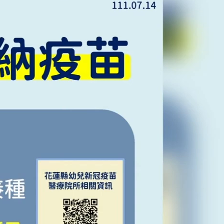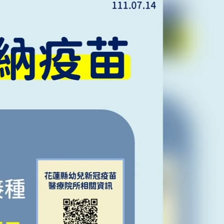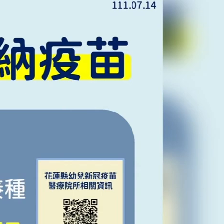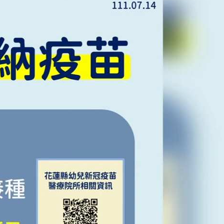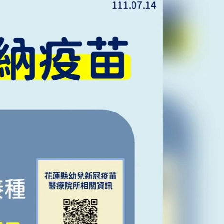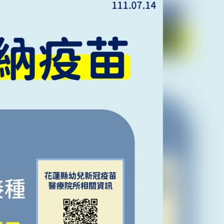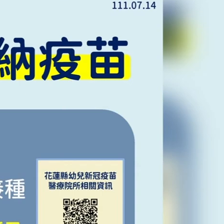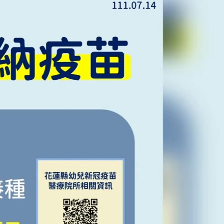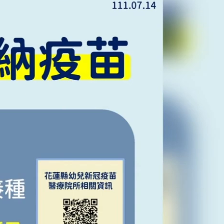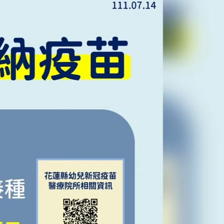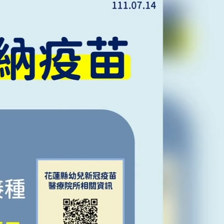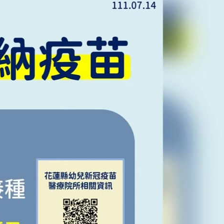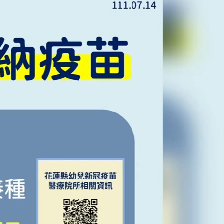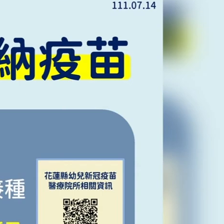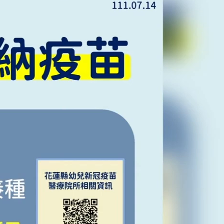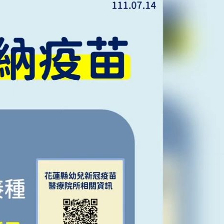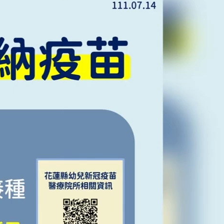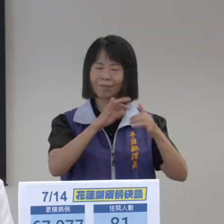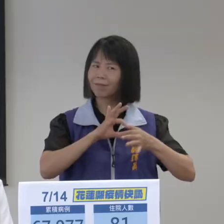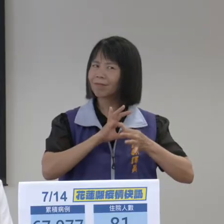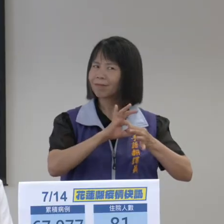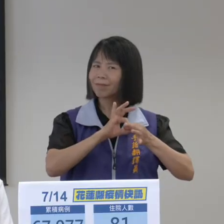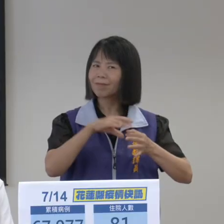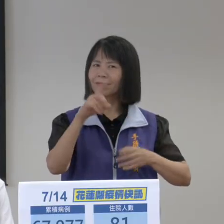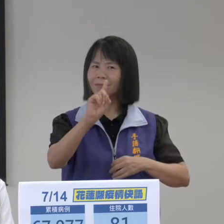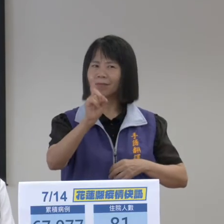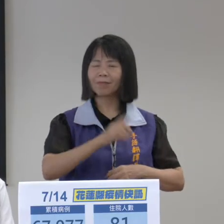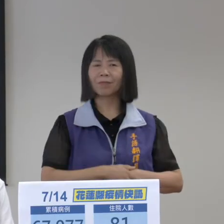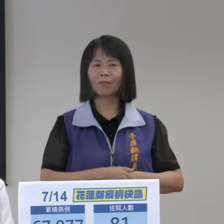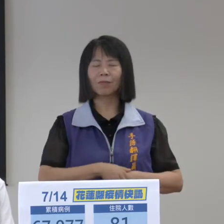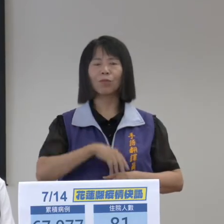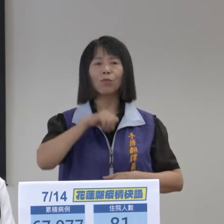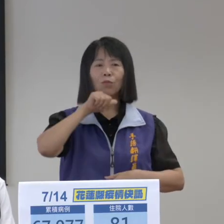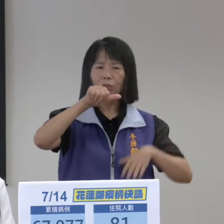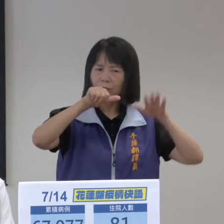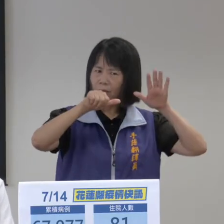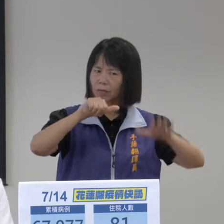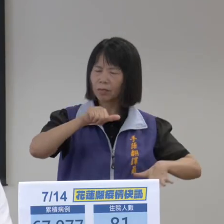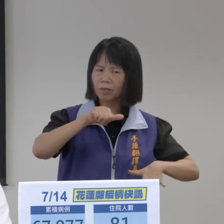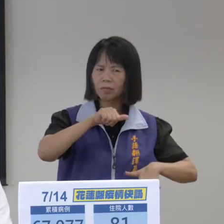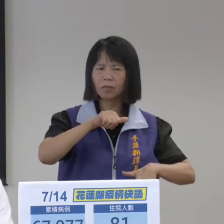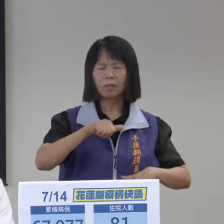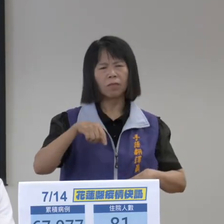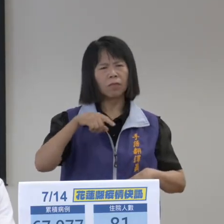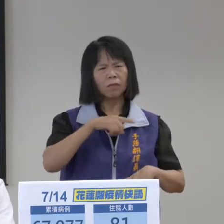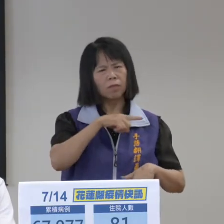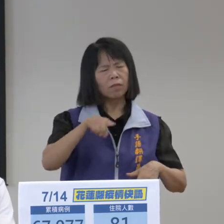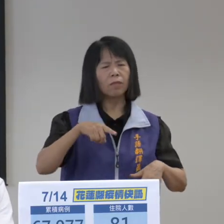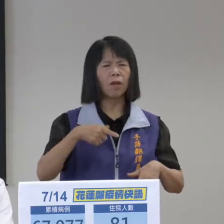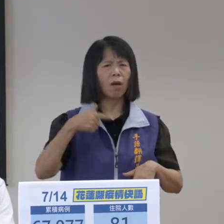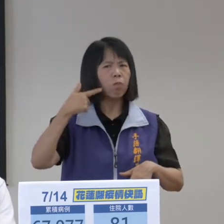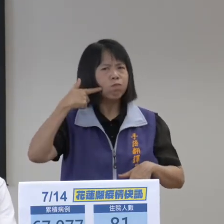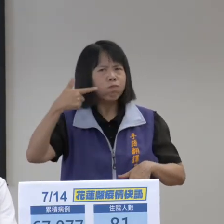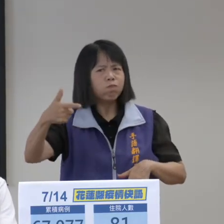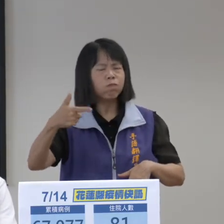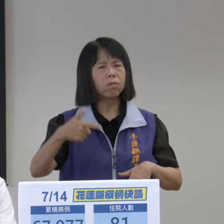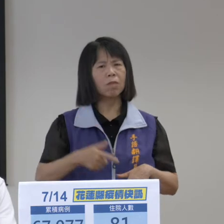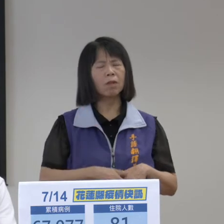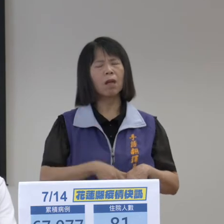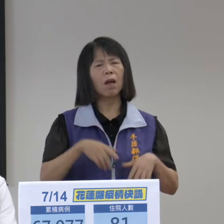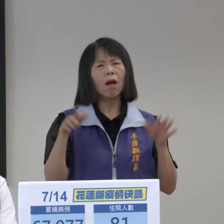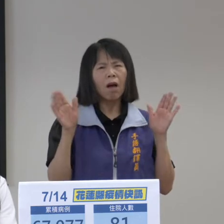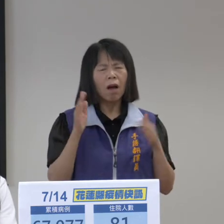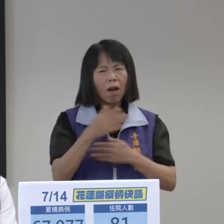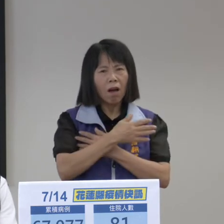种。 很多乡亲关心的这个5岁以下到6个月小孩子的这个幼儿的莫德纳疫